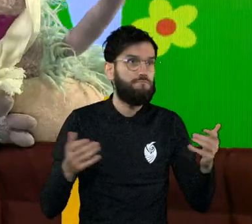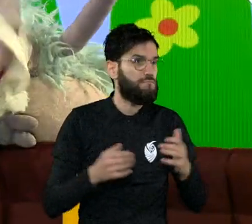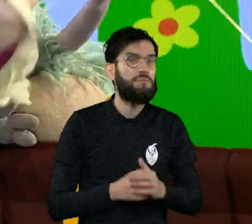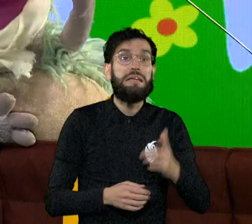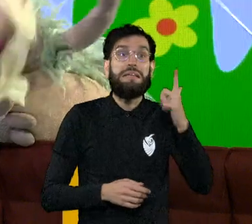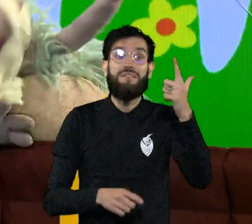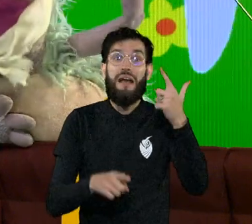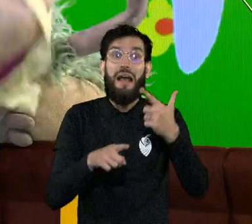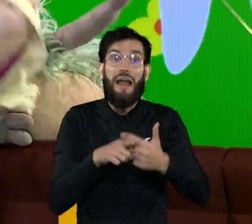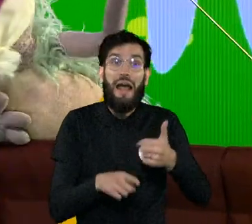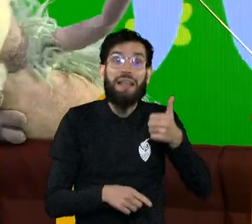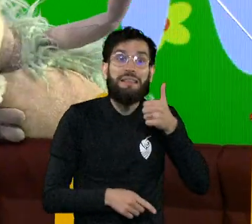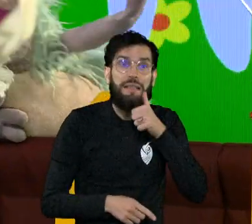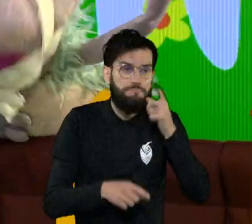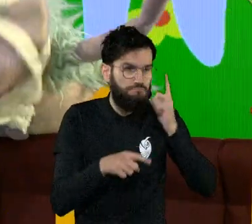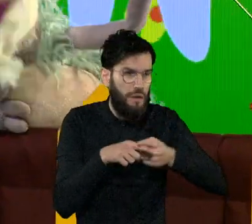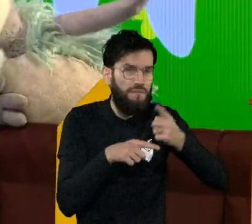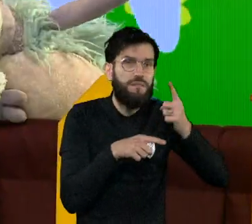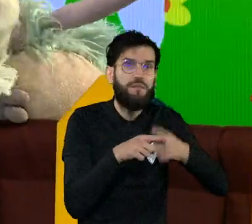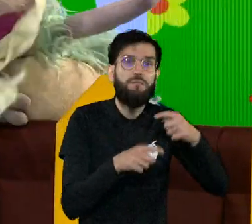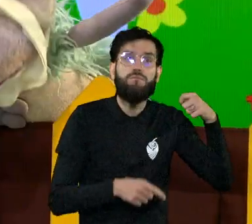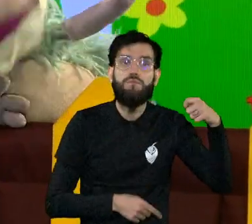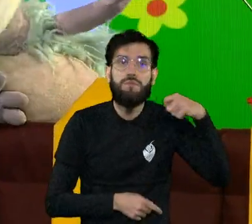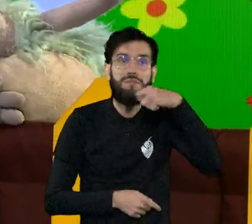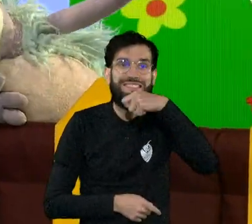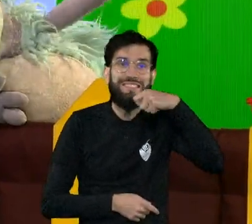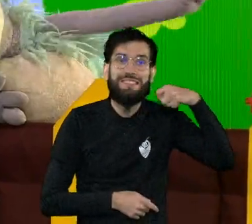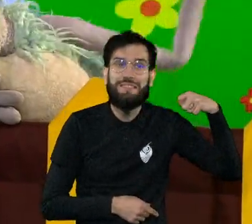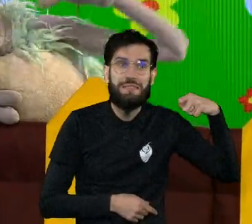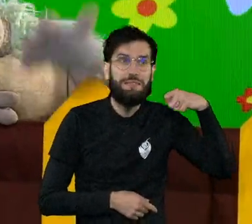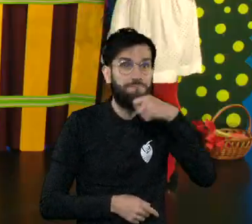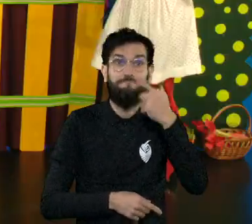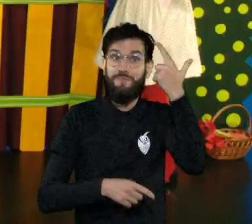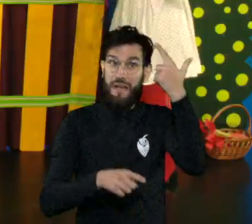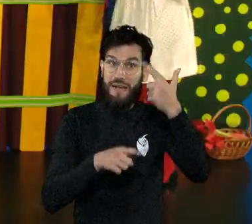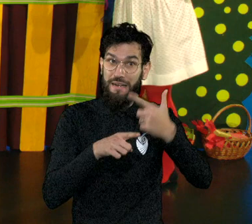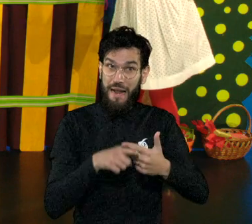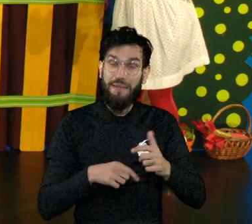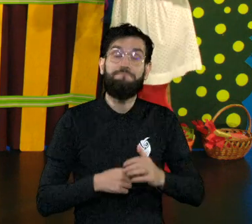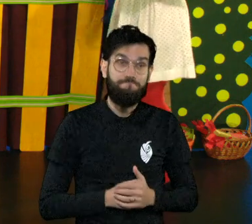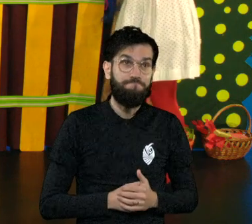Dvakrát denne svoje Kefky so zúbkami dokopy dáme.